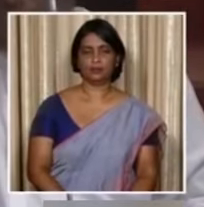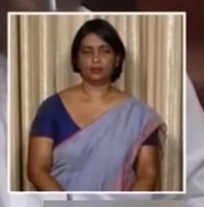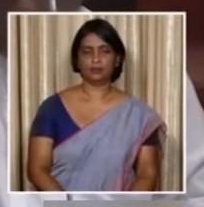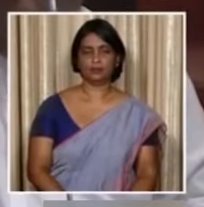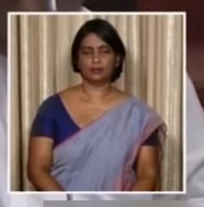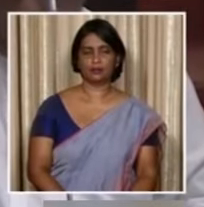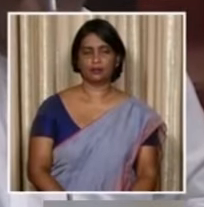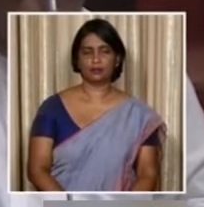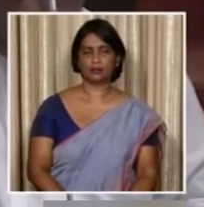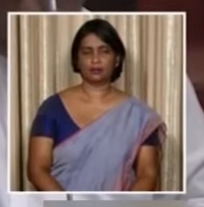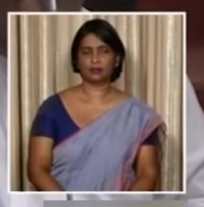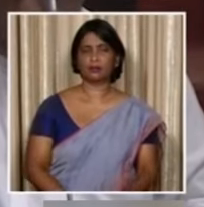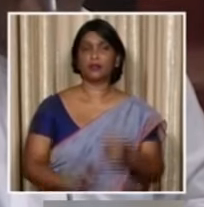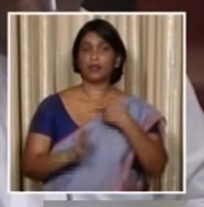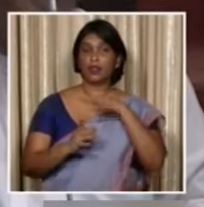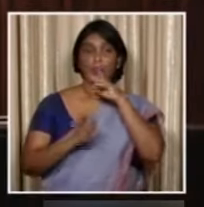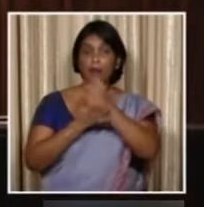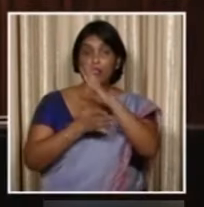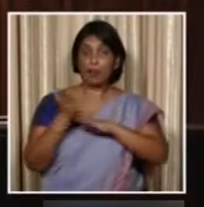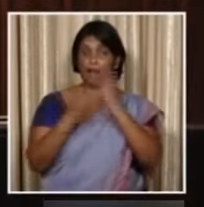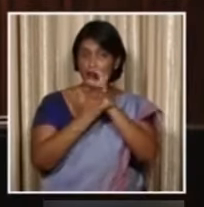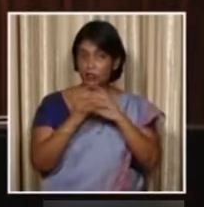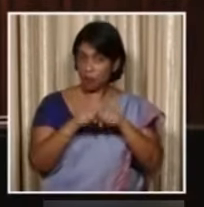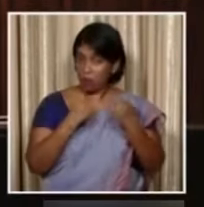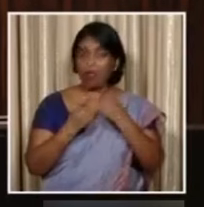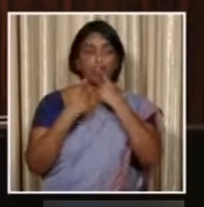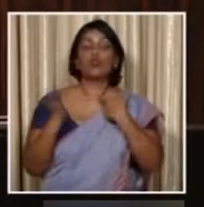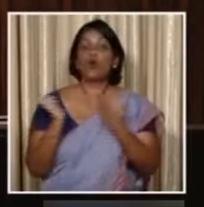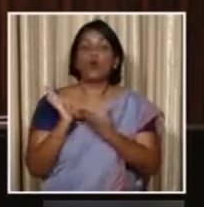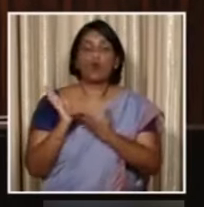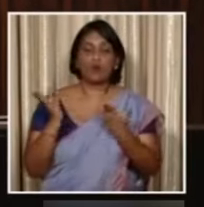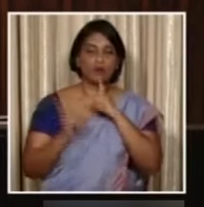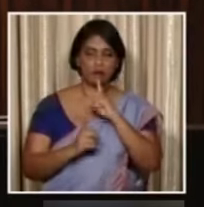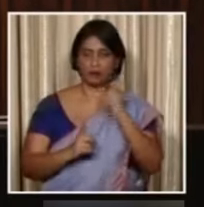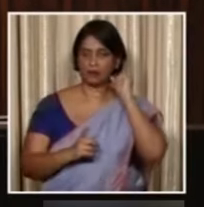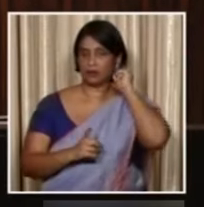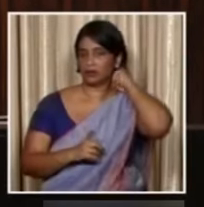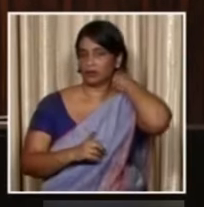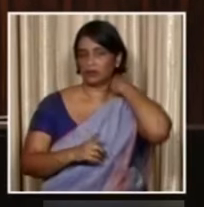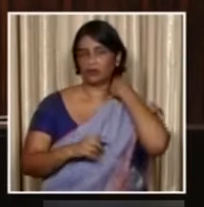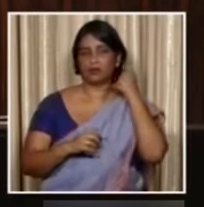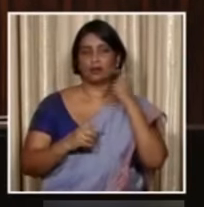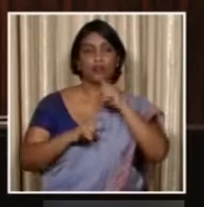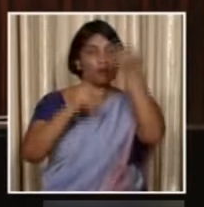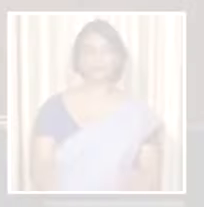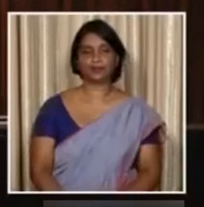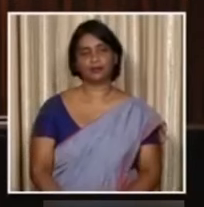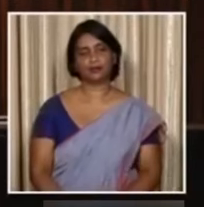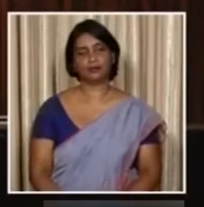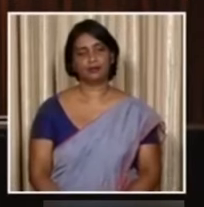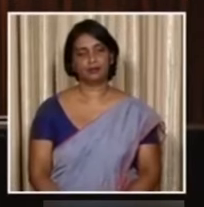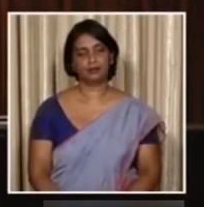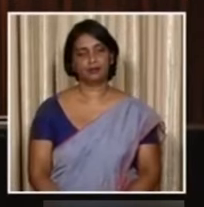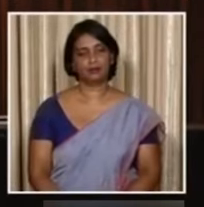මගේ ලියුම කොතනක හරි ඉවස්තාව උල්ලංඝනය වෙලා තියෙනවා නම් හරි කොතනද කියලා කියන්න මට. ඔබතුමා ආබුදායි දිලාපස්තාව රියෝග සියල්ල උල්ලංඝනය.